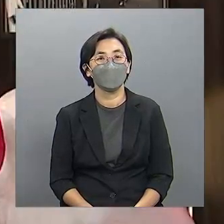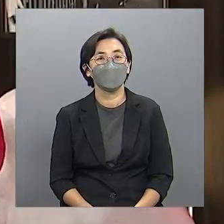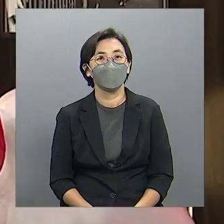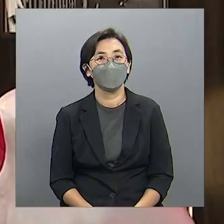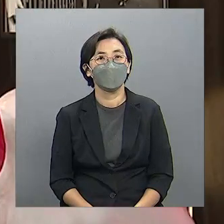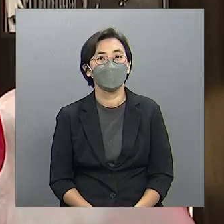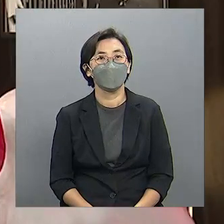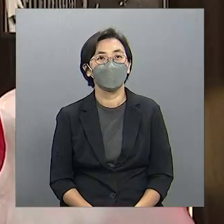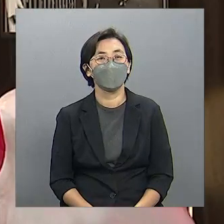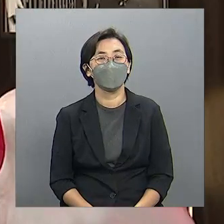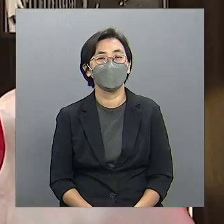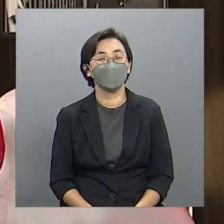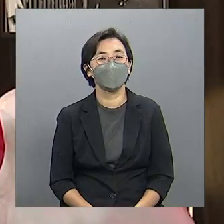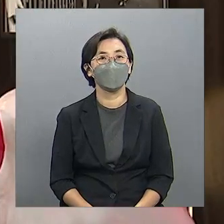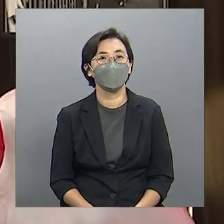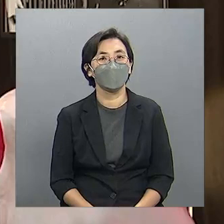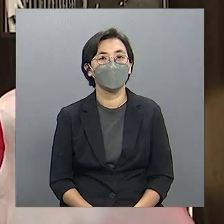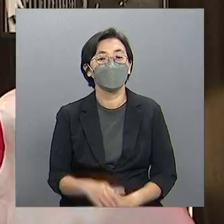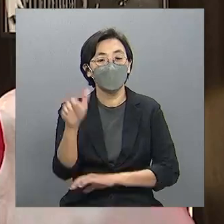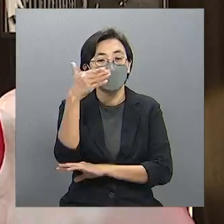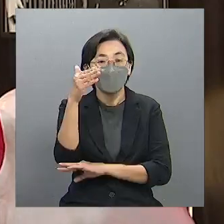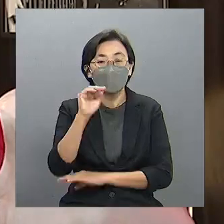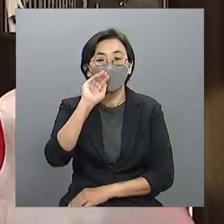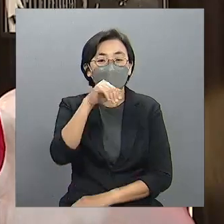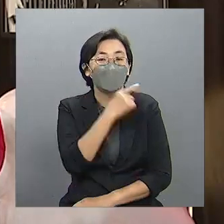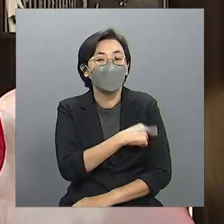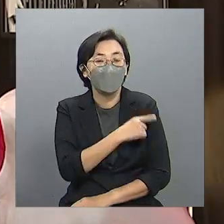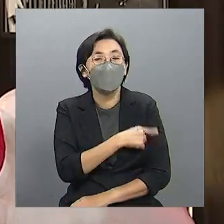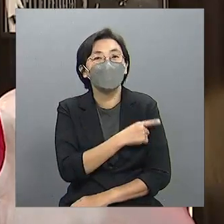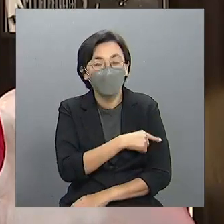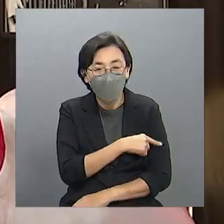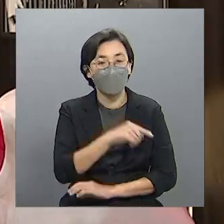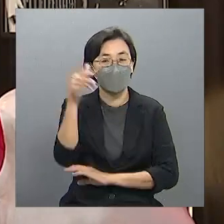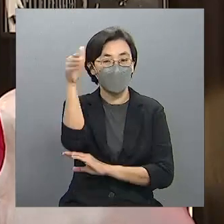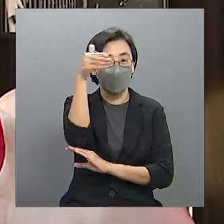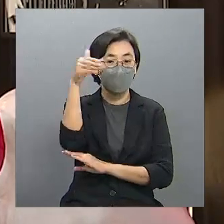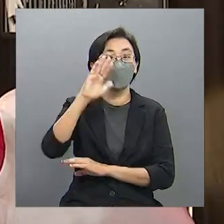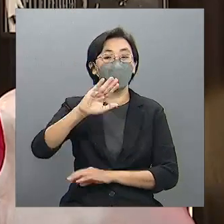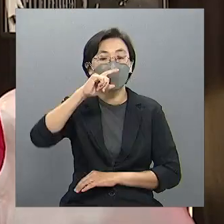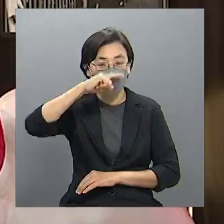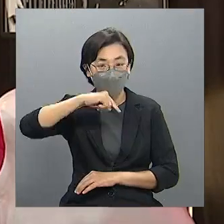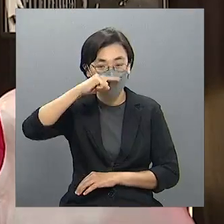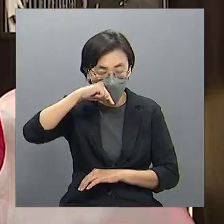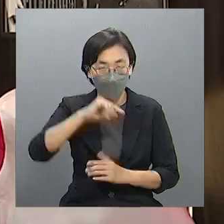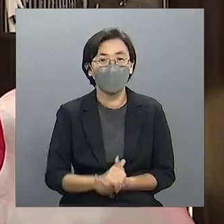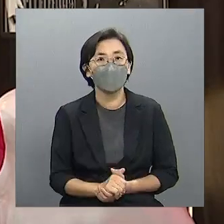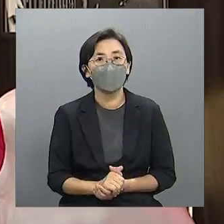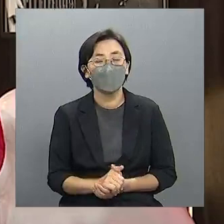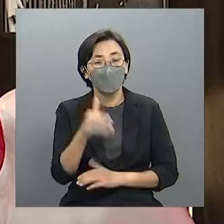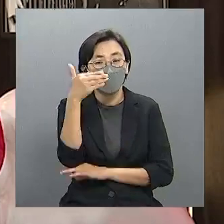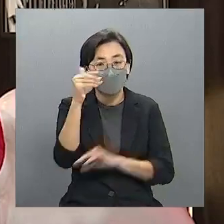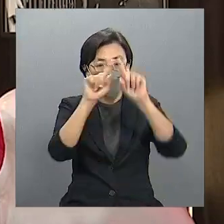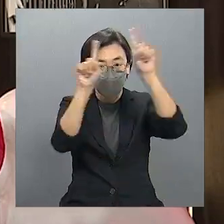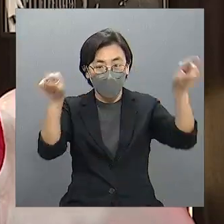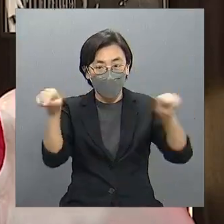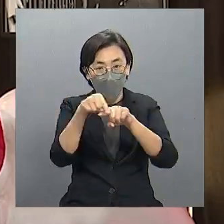ในส่วนของธงช้างเผือกซึ่งเป็นสัญลักษณ์สูงสุดของชาติสยามนั้นเรามีลักษณะที่ยืนยันจากหลักฐานได้